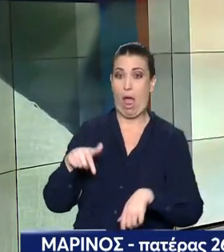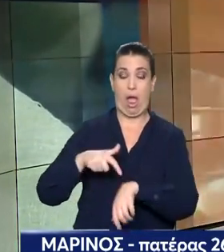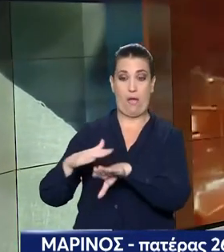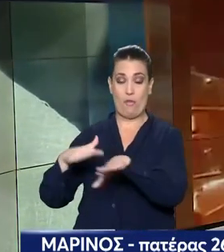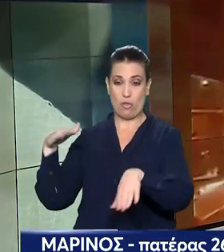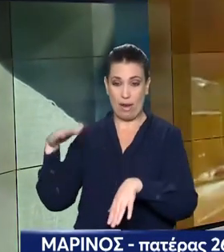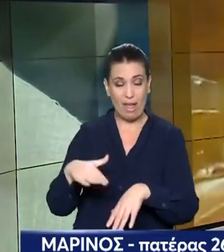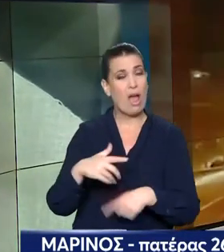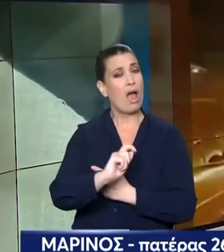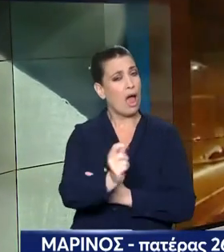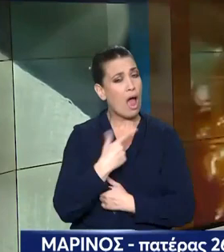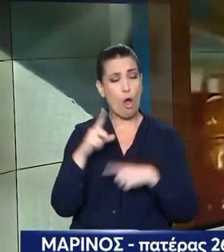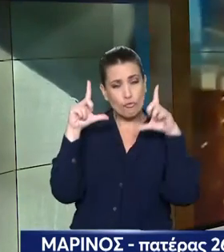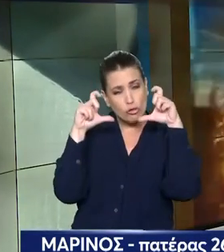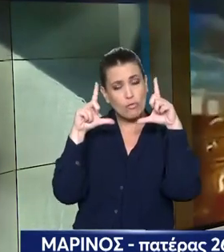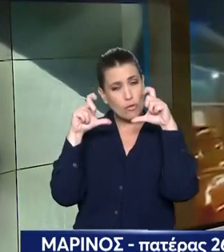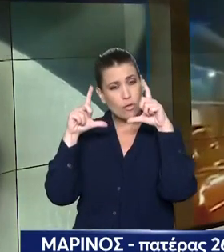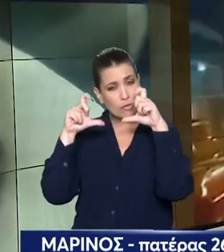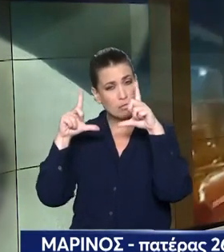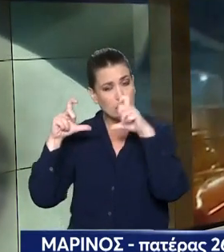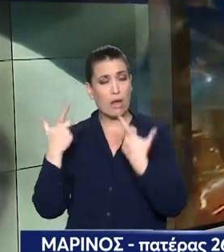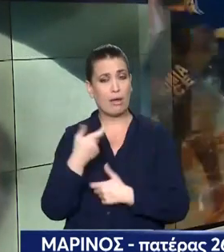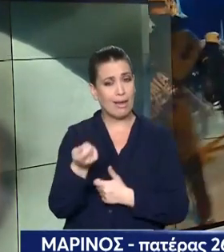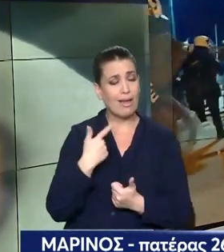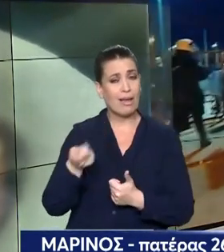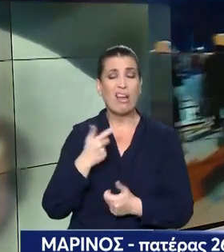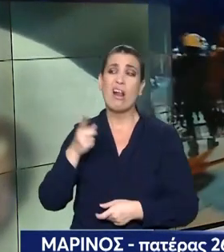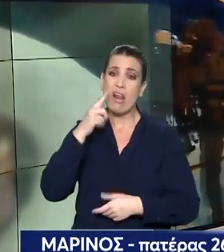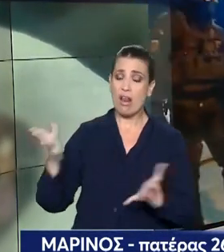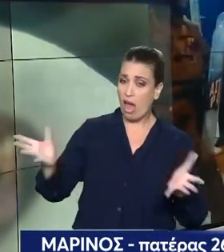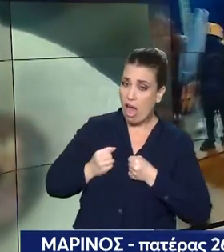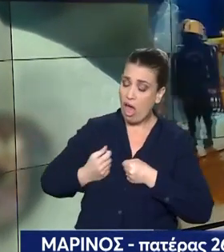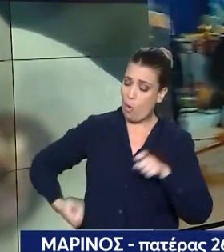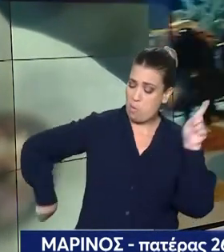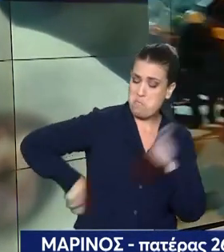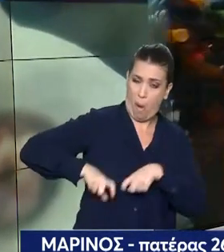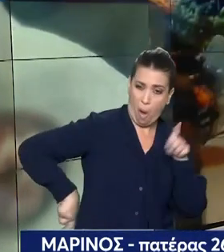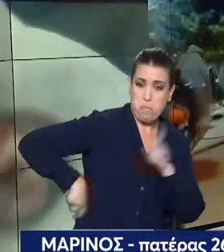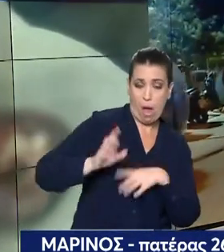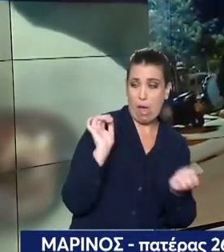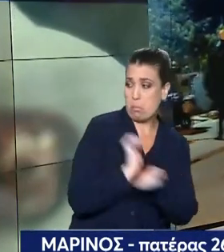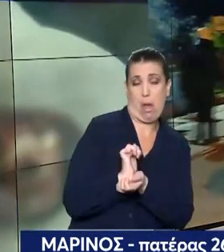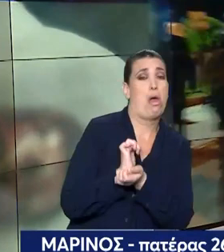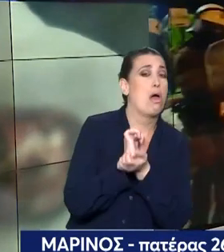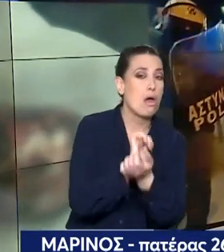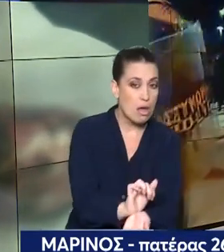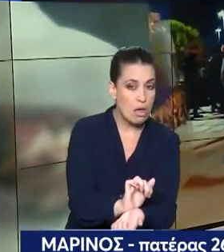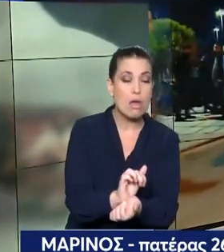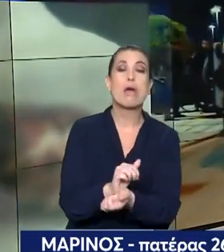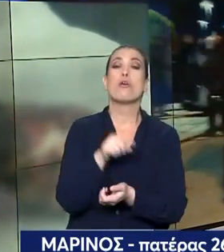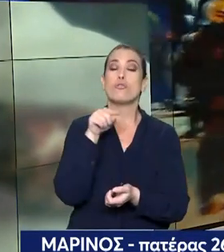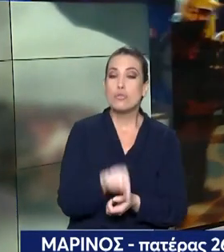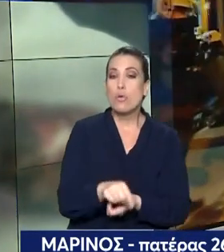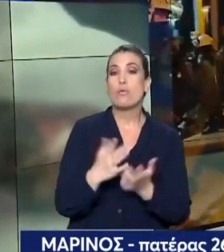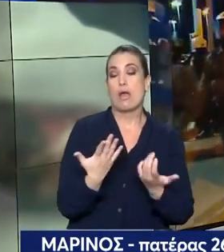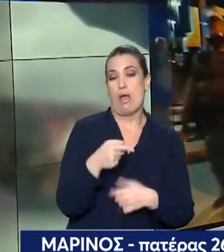στέλνει φωτογραφία μέσα από την κλούβα και μου λέει: μπήκα χαμογελώντας, αλλά μην μπήκαμε κλωτσιές μέσα. και από εκείνη την ώρα είμαστε έξω από το μεταγωγόνα από τις 11.30